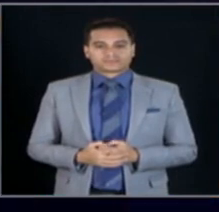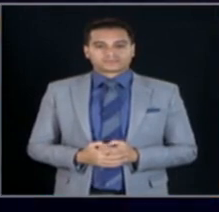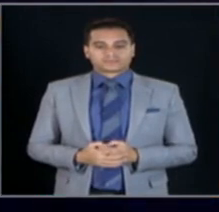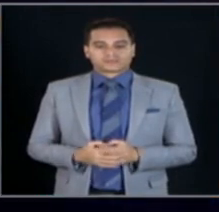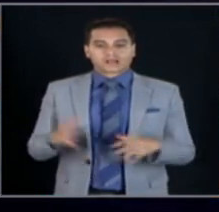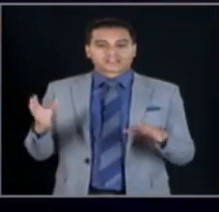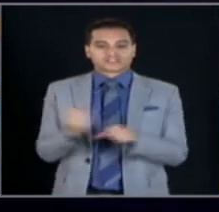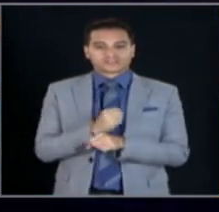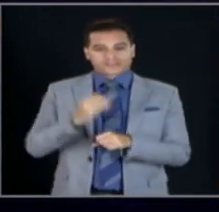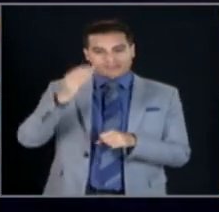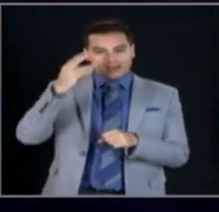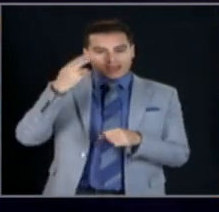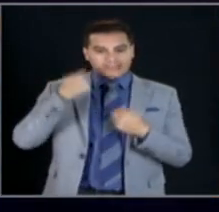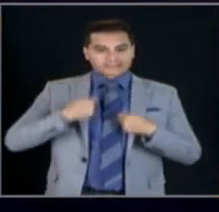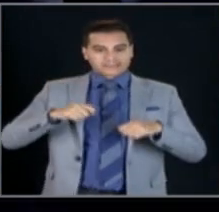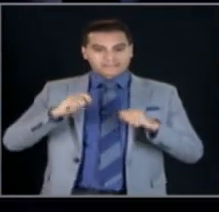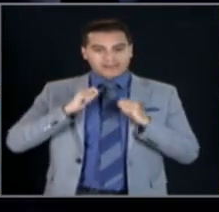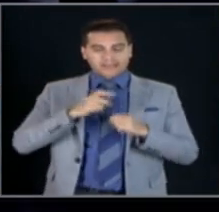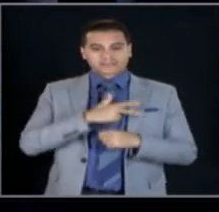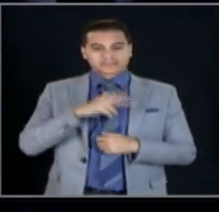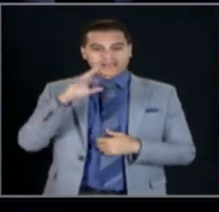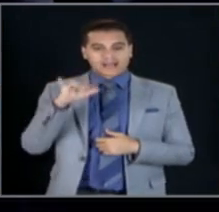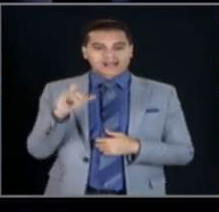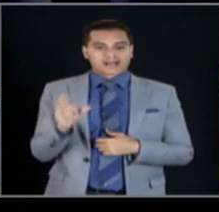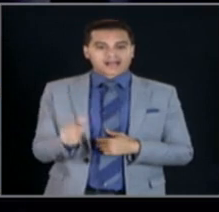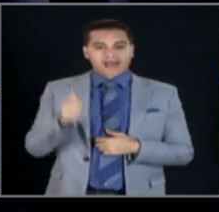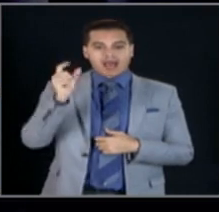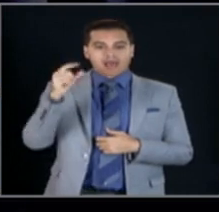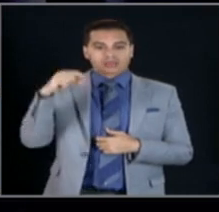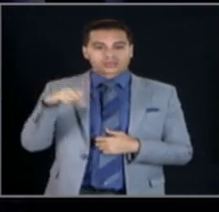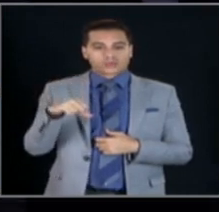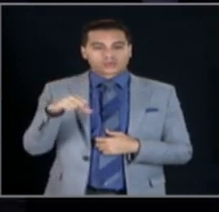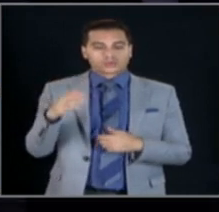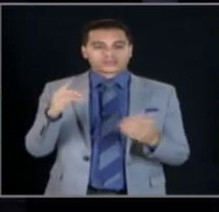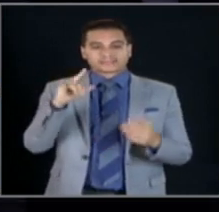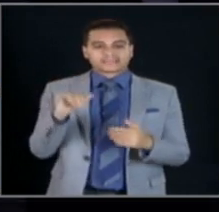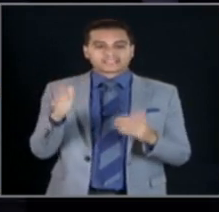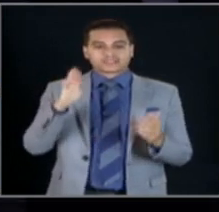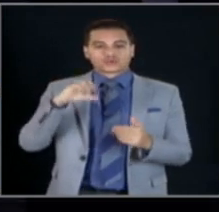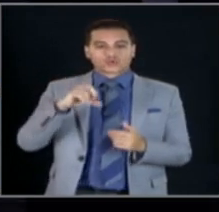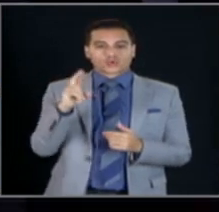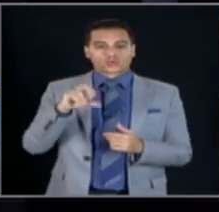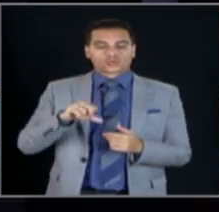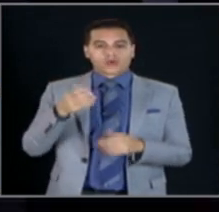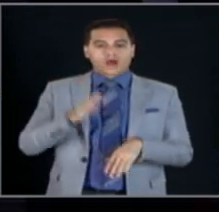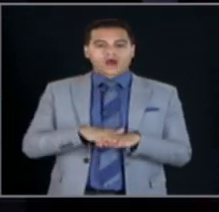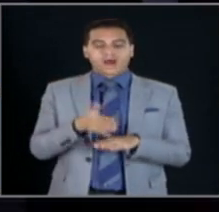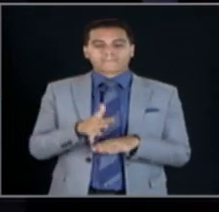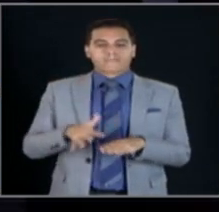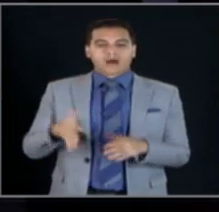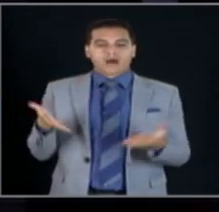اكتشف الاسباني هيرناندو دي صوته احد الانهار